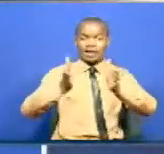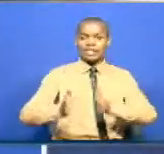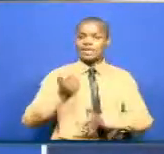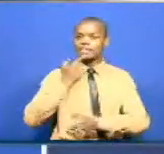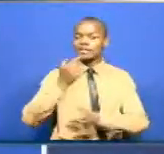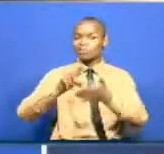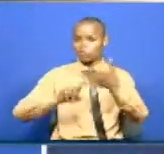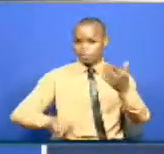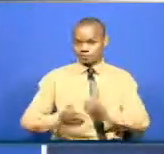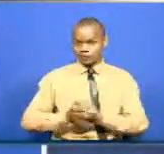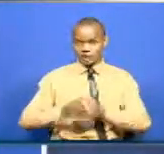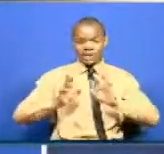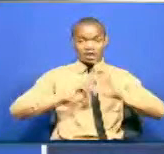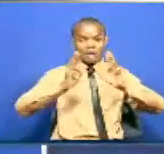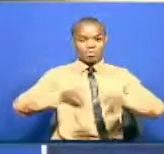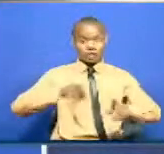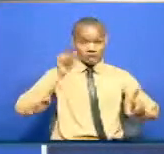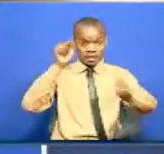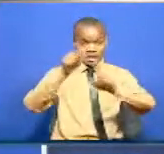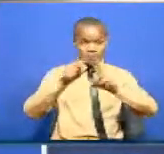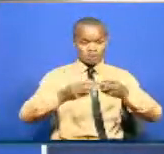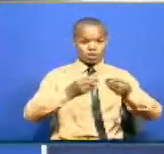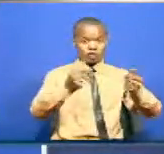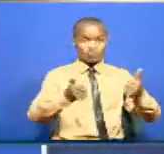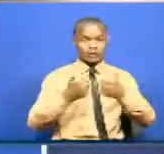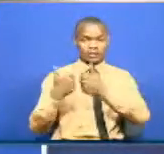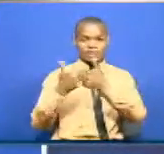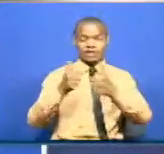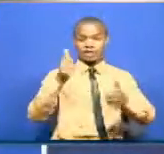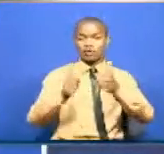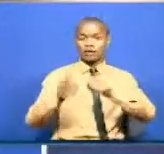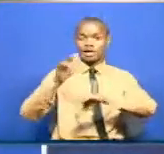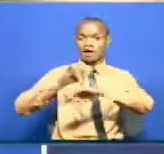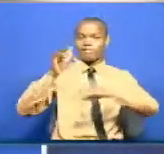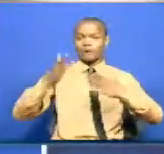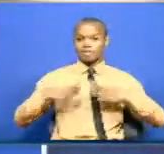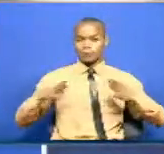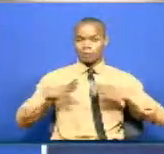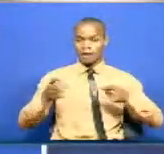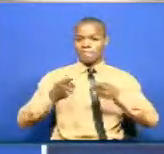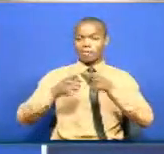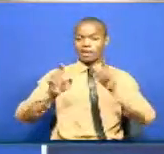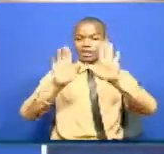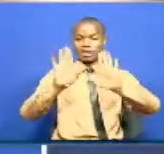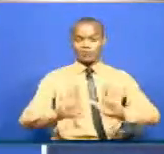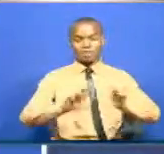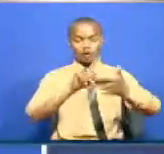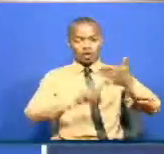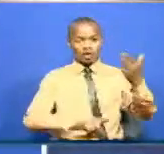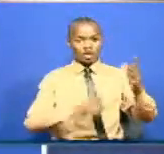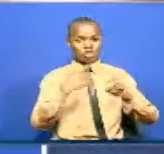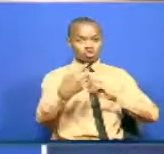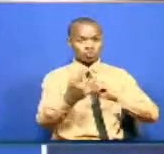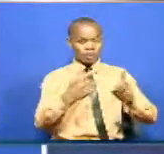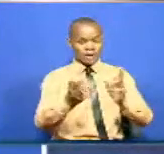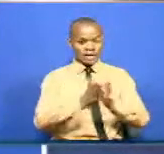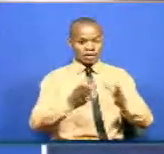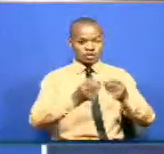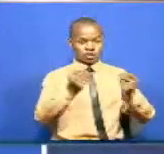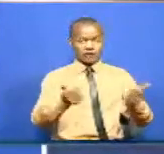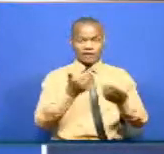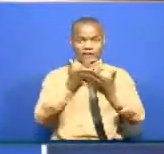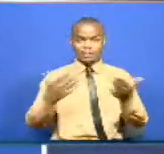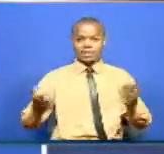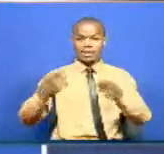ripoti hiyo inalenga kusuluhisha changamoto zinazowakumba wa Kenya, lakini ipo haja ya kuzungumzia swala hilo na sio tu